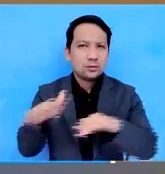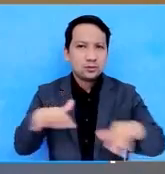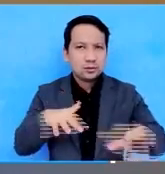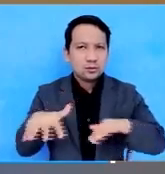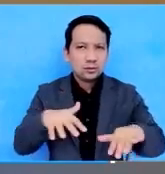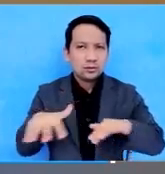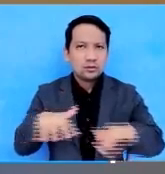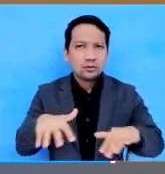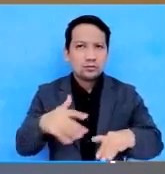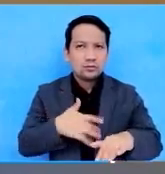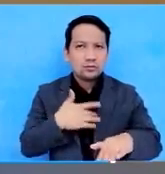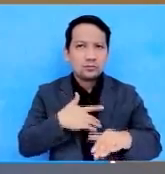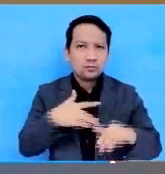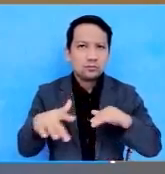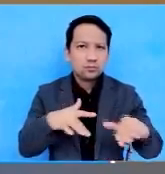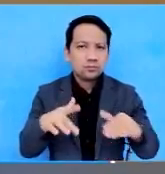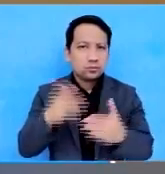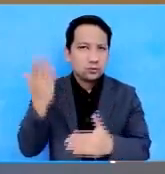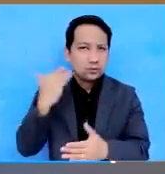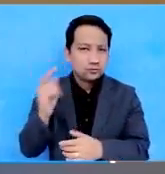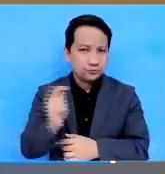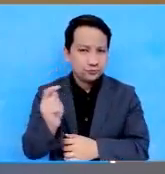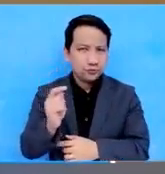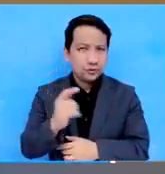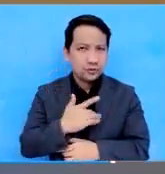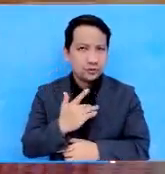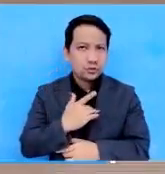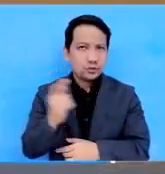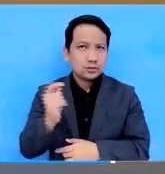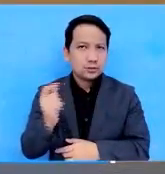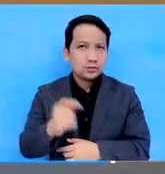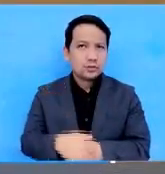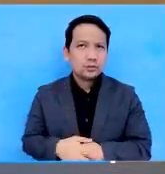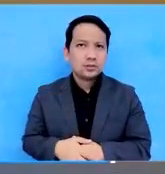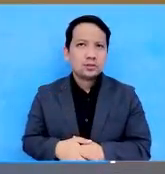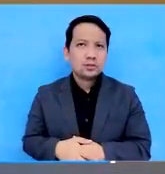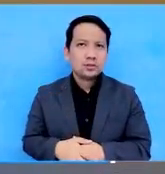malakas na lindol ang probinsya nitong Martes. Baba, baba, kusog tayo!